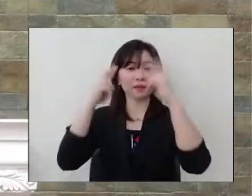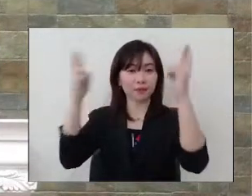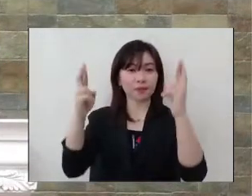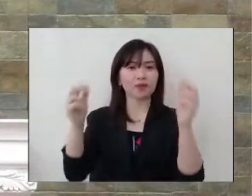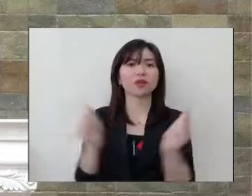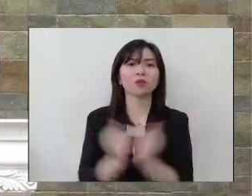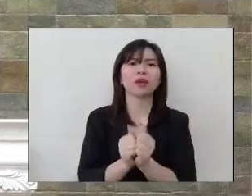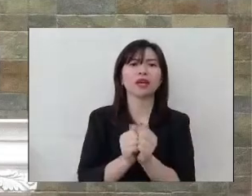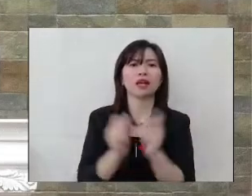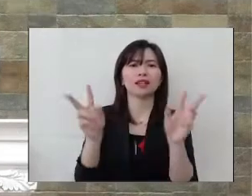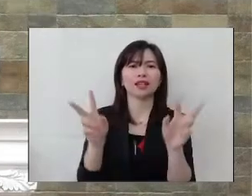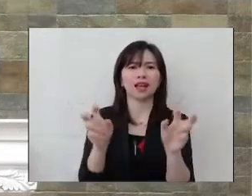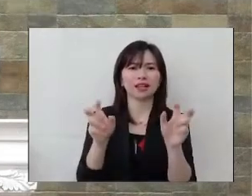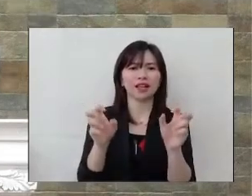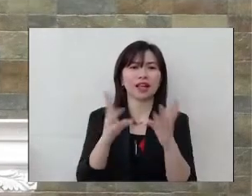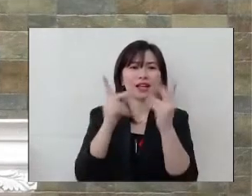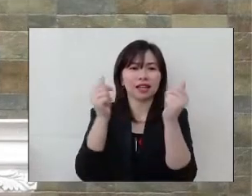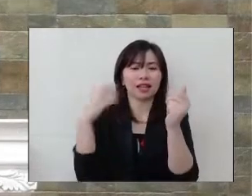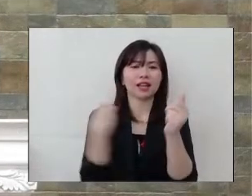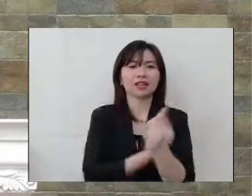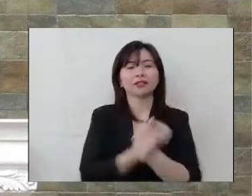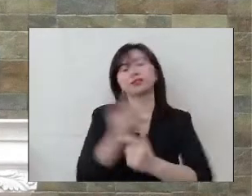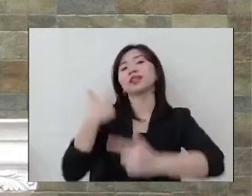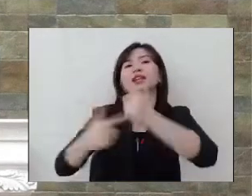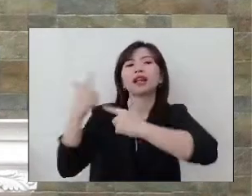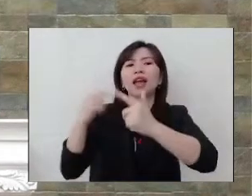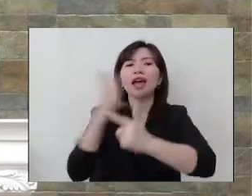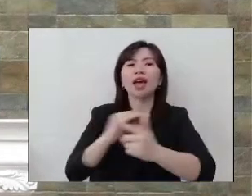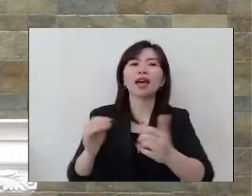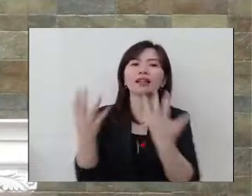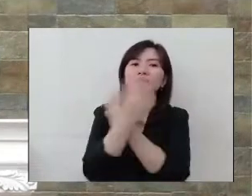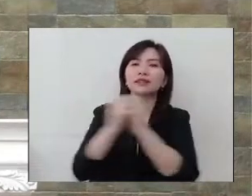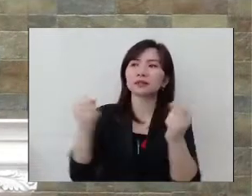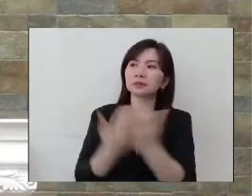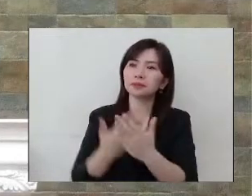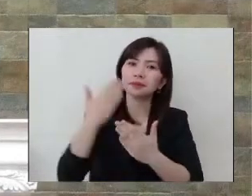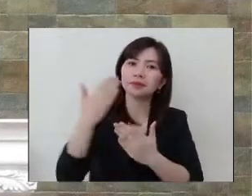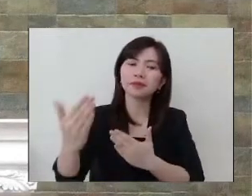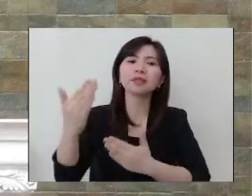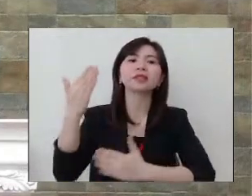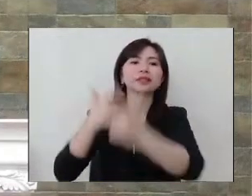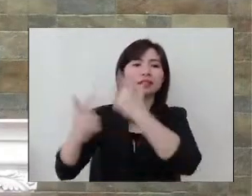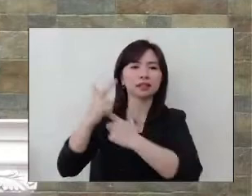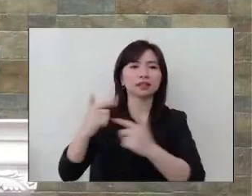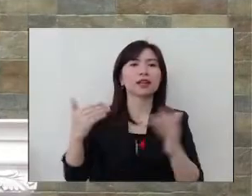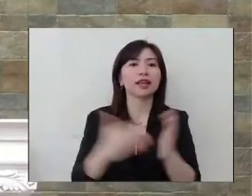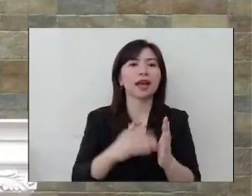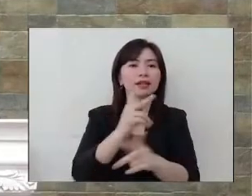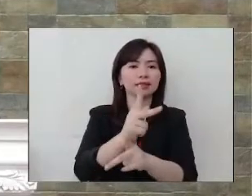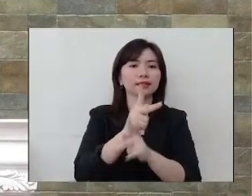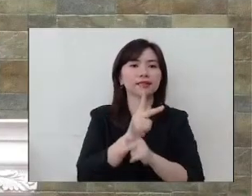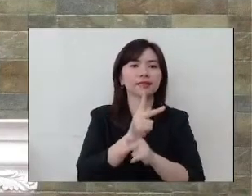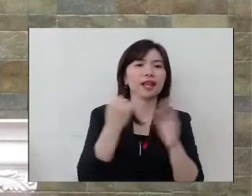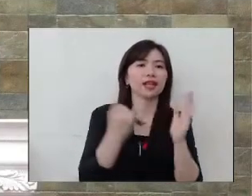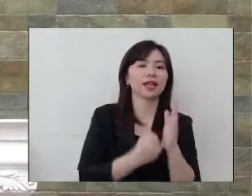the theme Heal Our Generation and Save the Next Generation, take it personally.